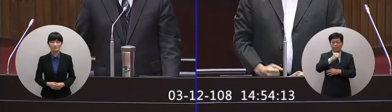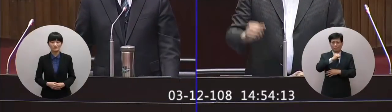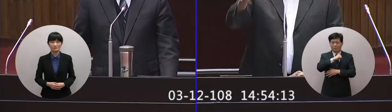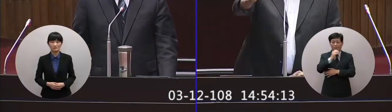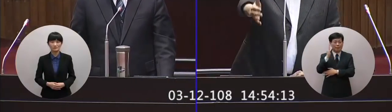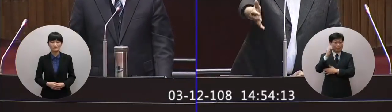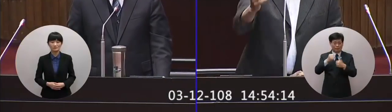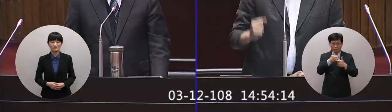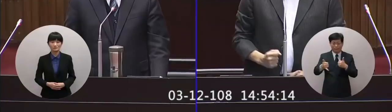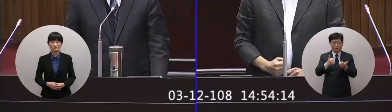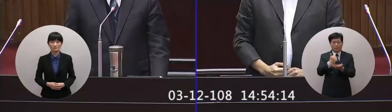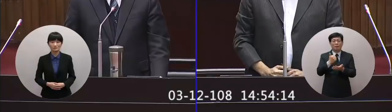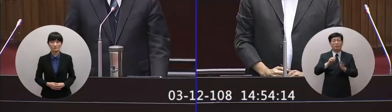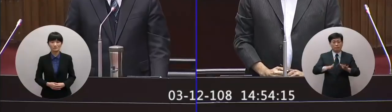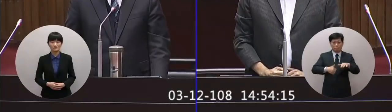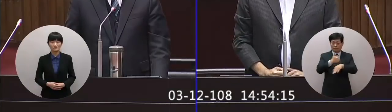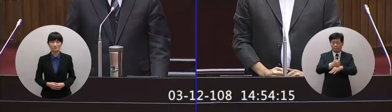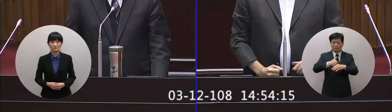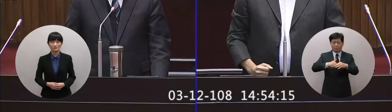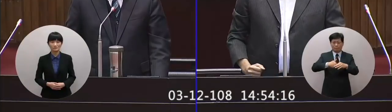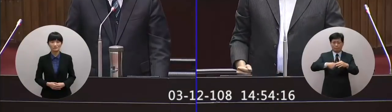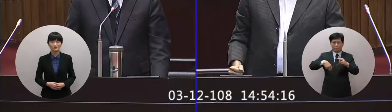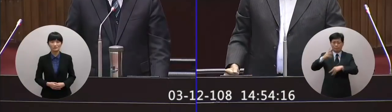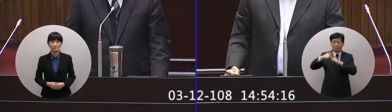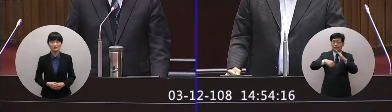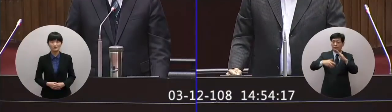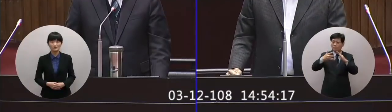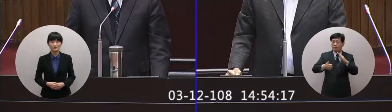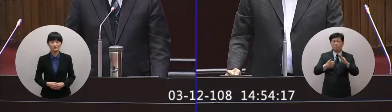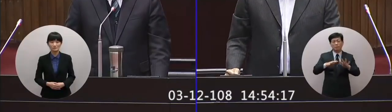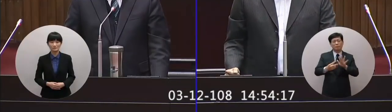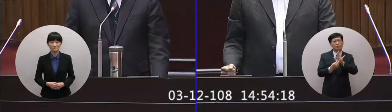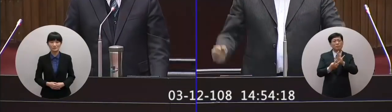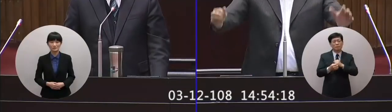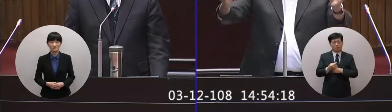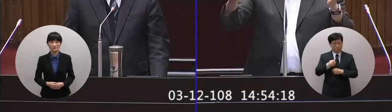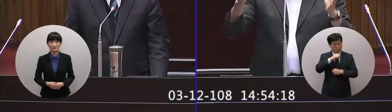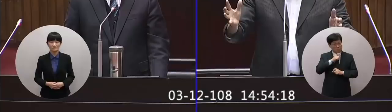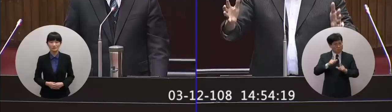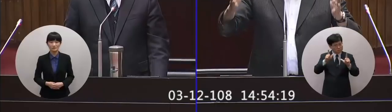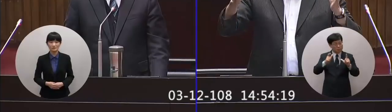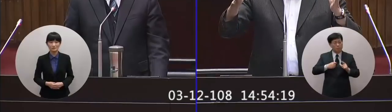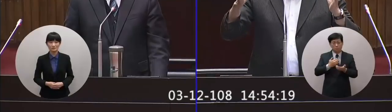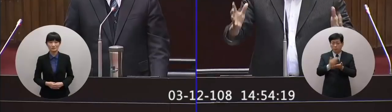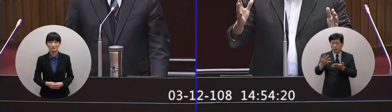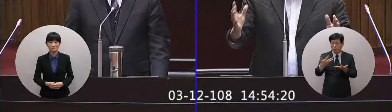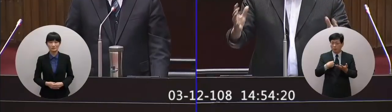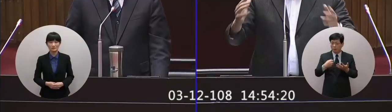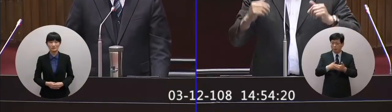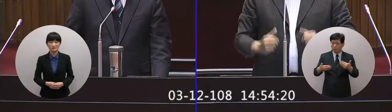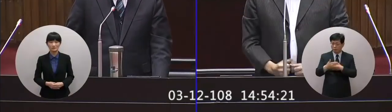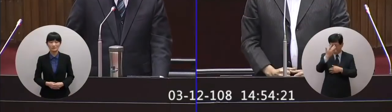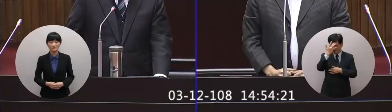员，现在你站在这里，你是行政院长，刚才我所说的，咱屏东要怎样来解决到咱的交